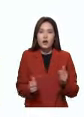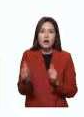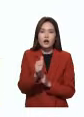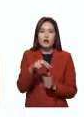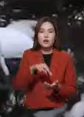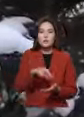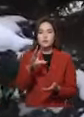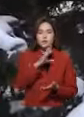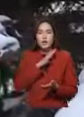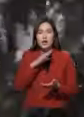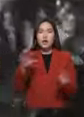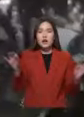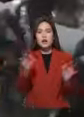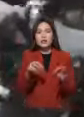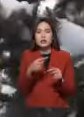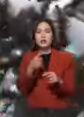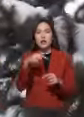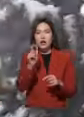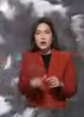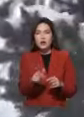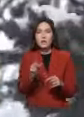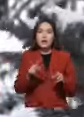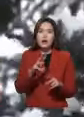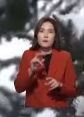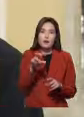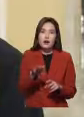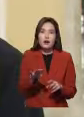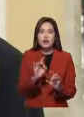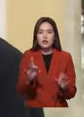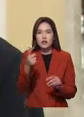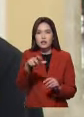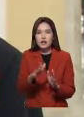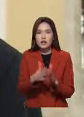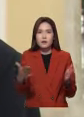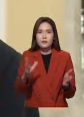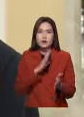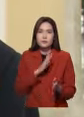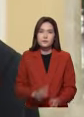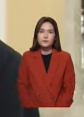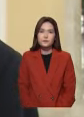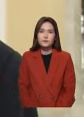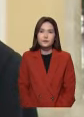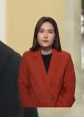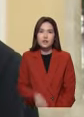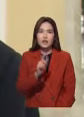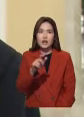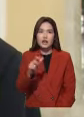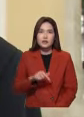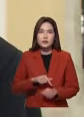өзіңді танисың ба атты әзіл сықақ сын мақалалар кітабының авторы. Адамның жан дүниесін